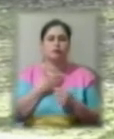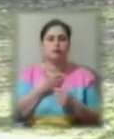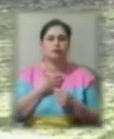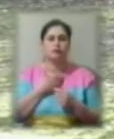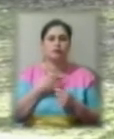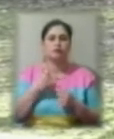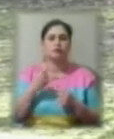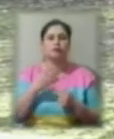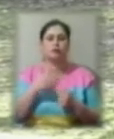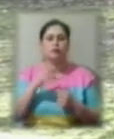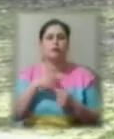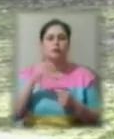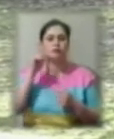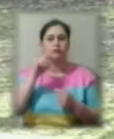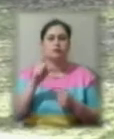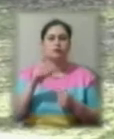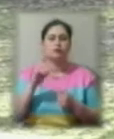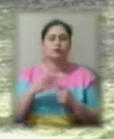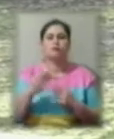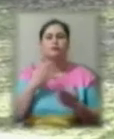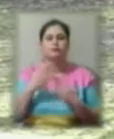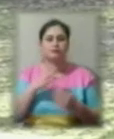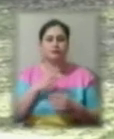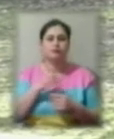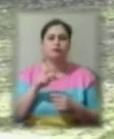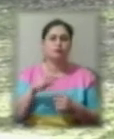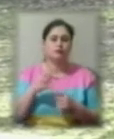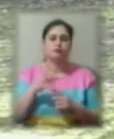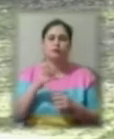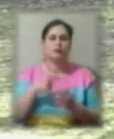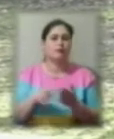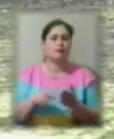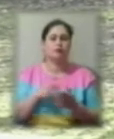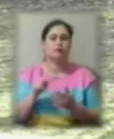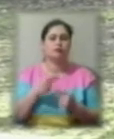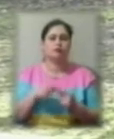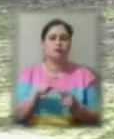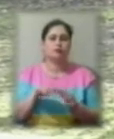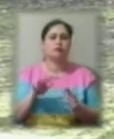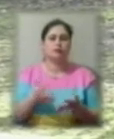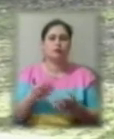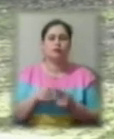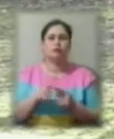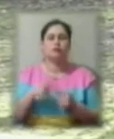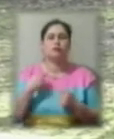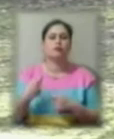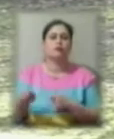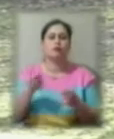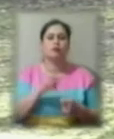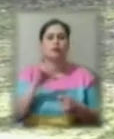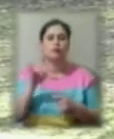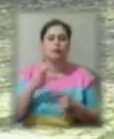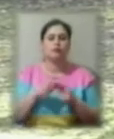знав, спілкувався з ними, але не вірилось в те, що це відбудеться. Навіть коли вже привезли в аеропорт, і там був зачитаний